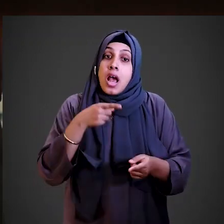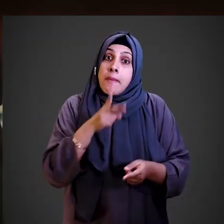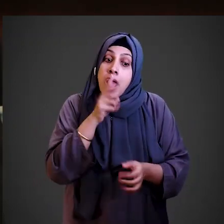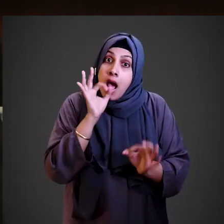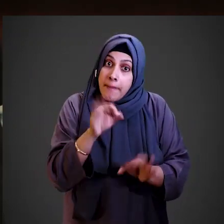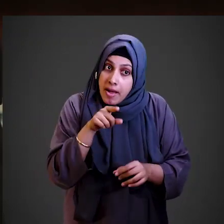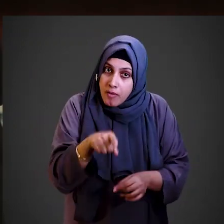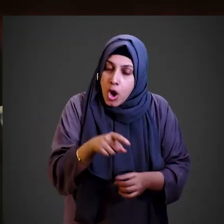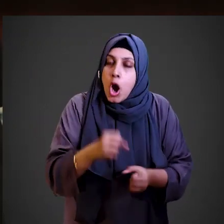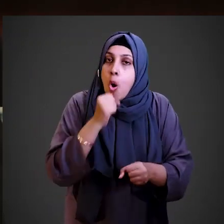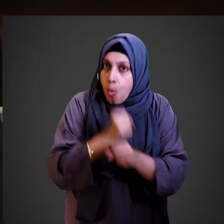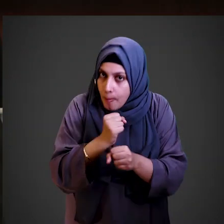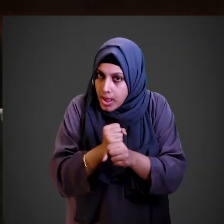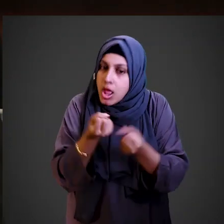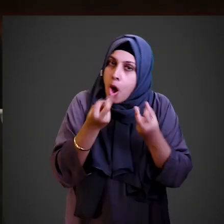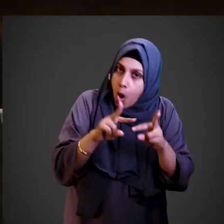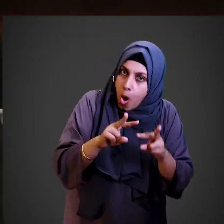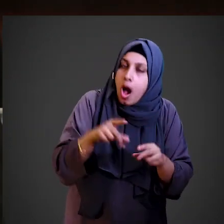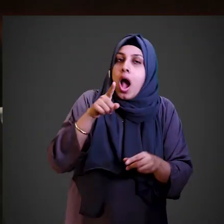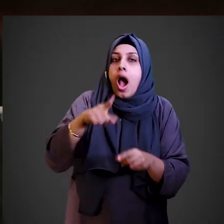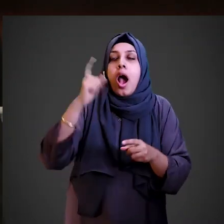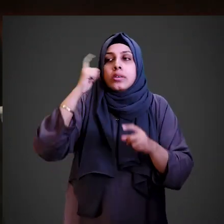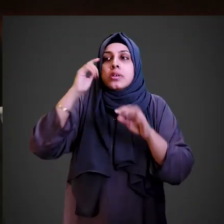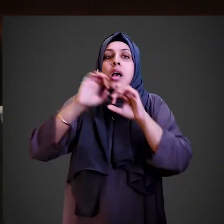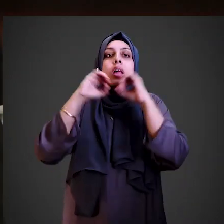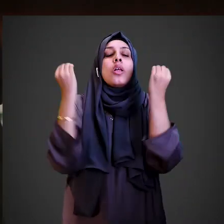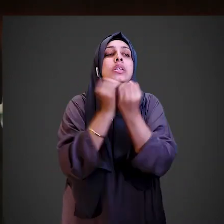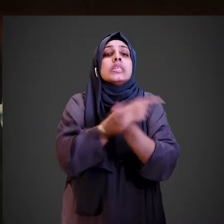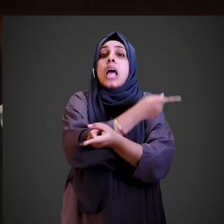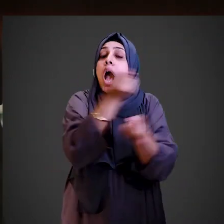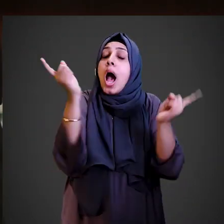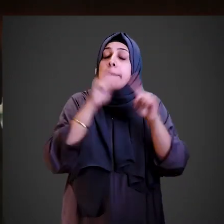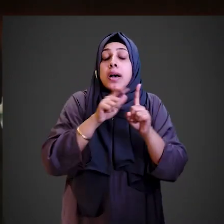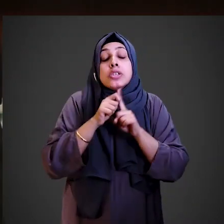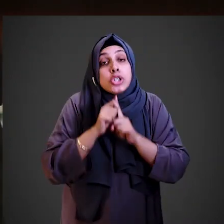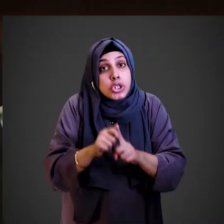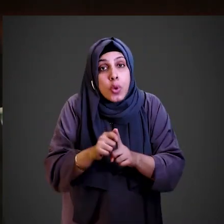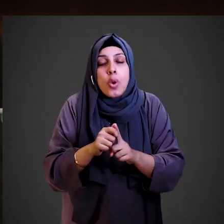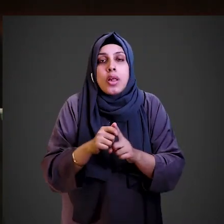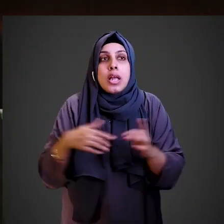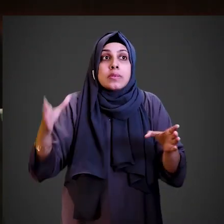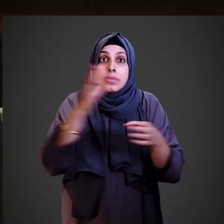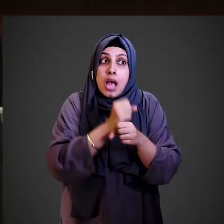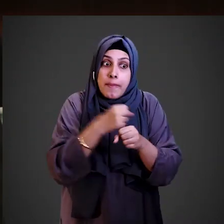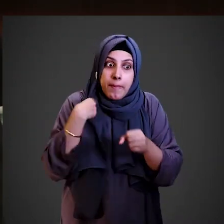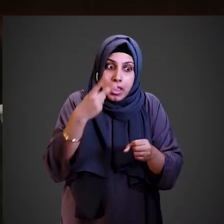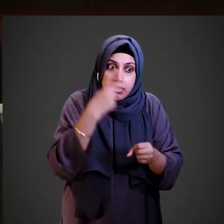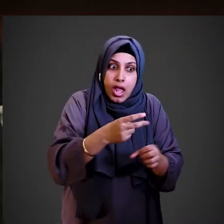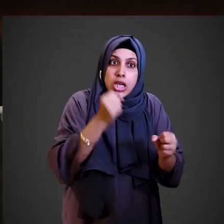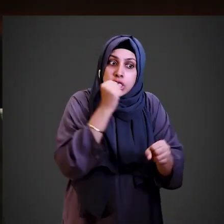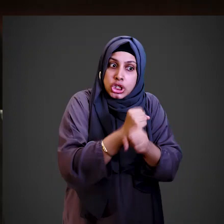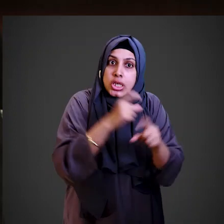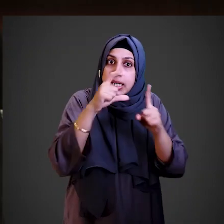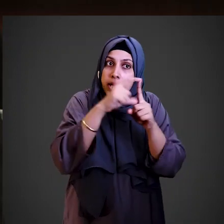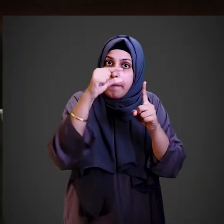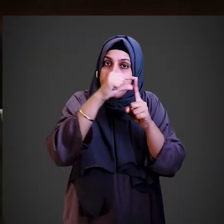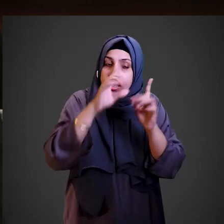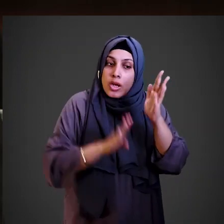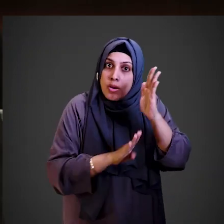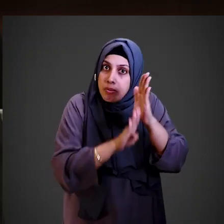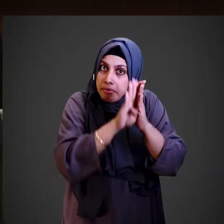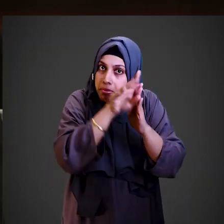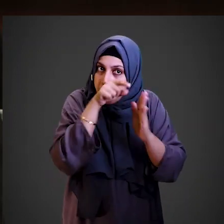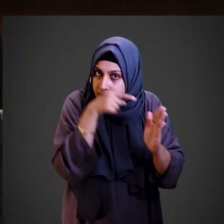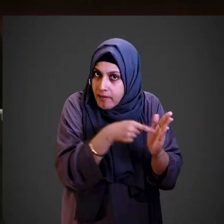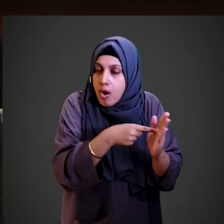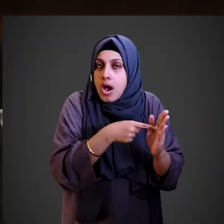لیے عوام کا اور حکومت دونوں کا فائدہ ہے اگر یہ ساری چیزیں جو ہیں ہماری جی ڈی پی گروتھ، یعنی کہ ہمارے